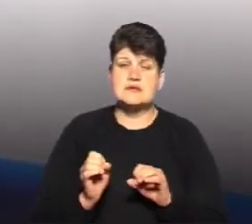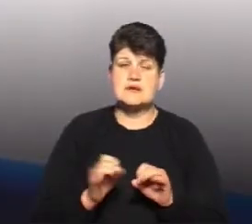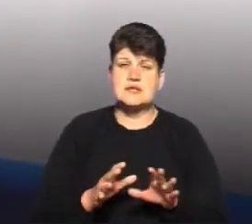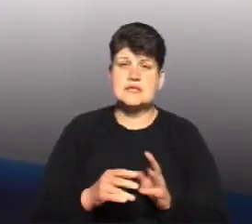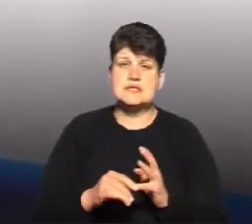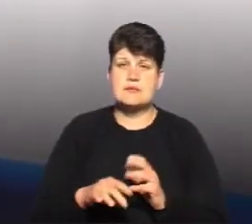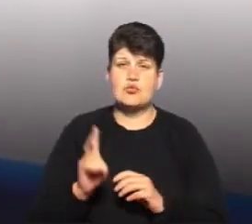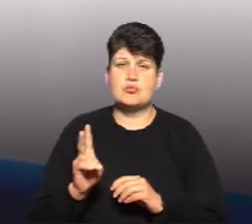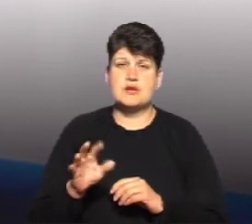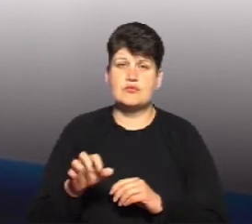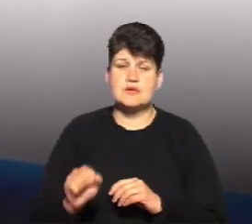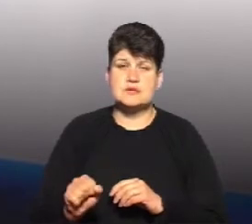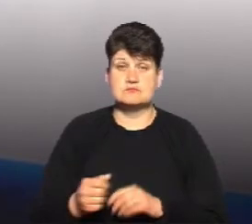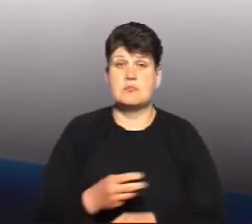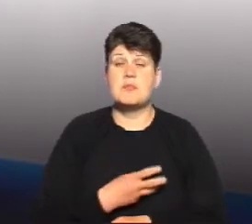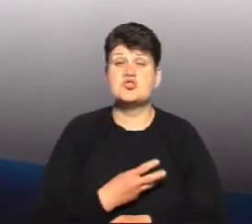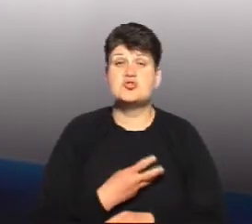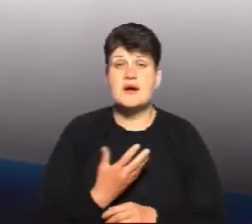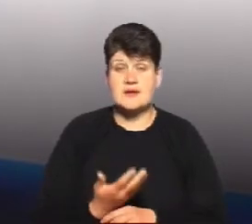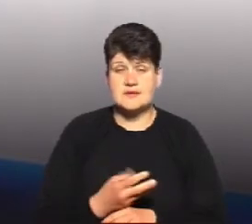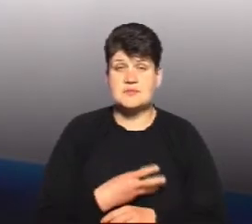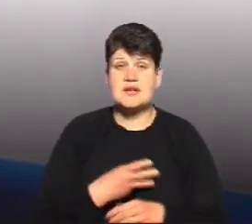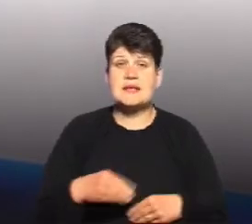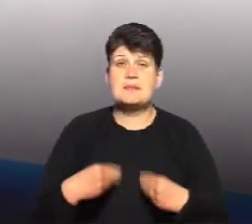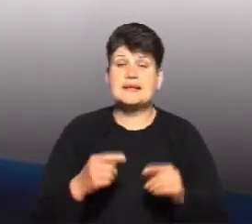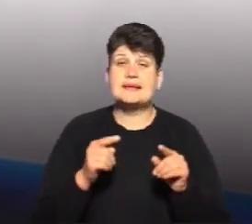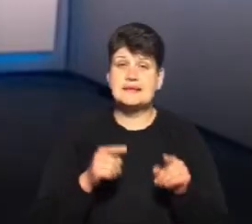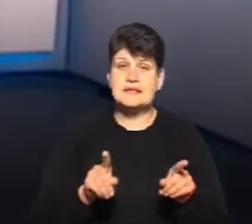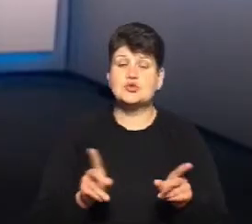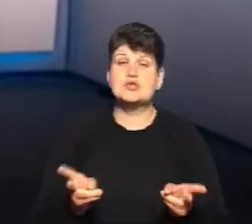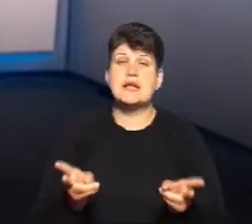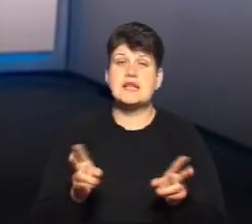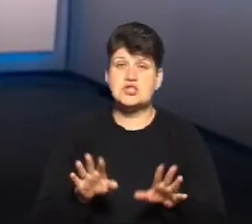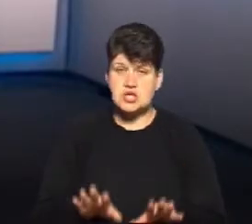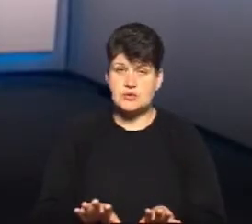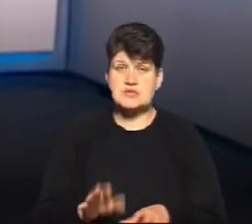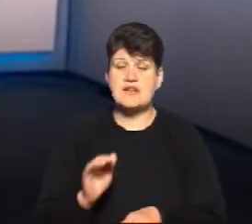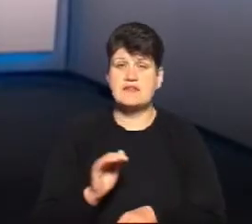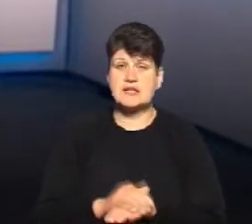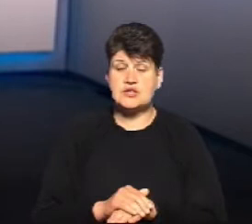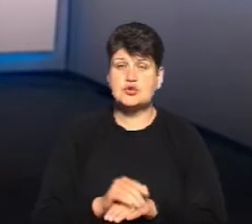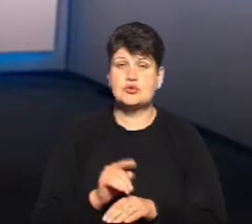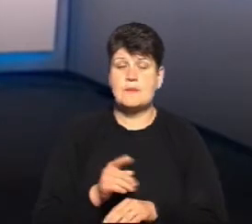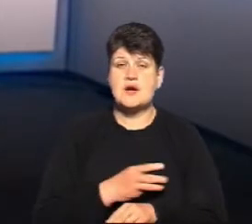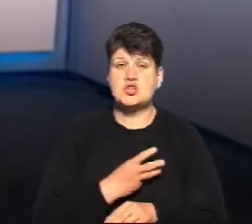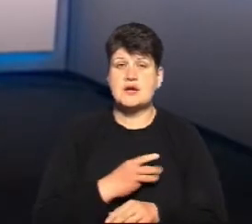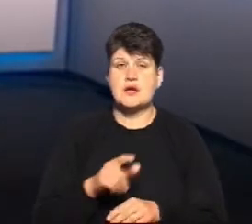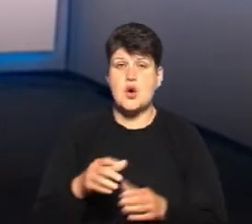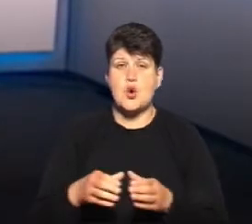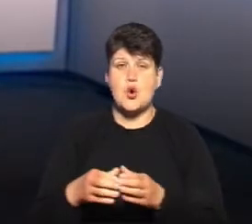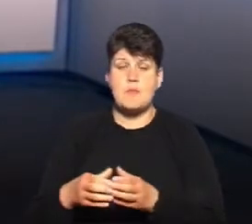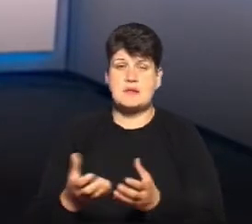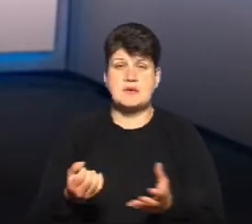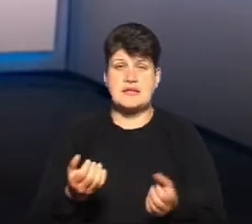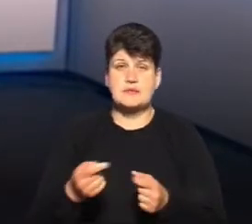В бажанні. Бажання передати саме те, що залишилося, і фактично бажання самих громад їх прийняти, тому що відповідно тими землями треба вміти